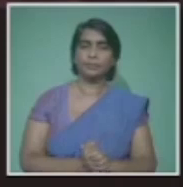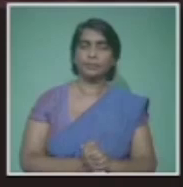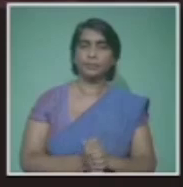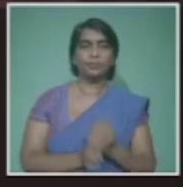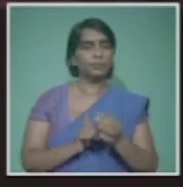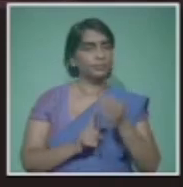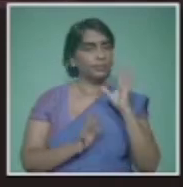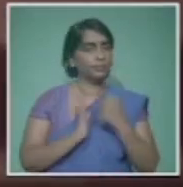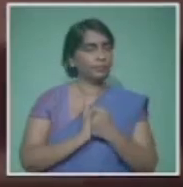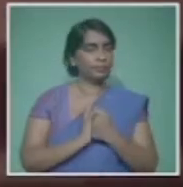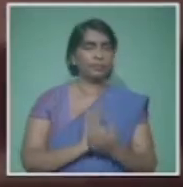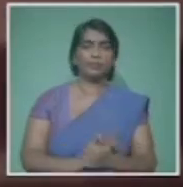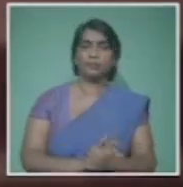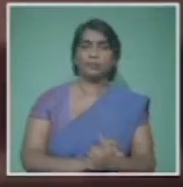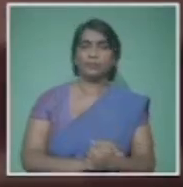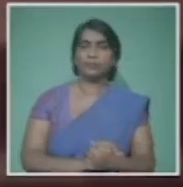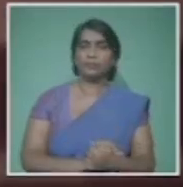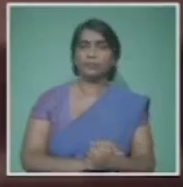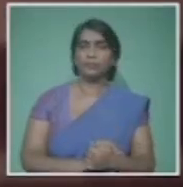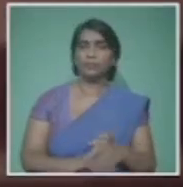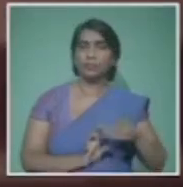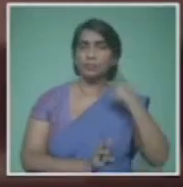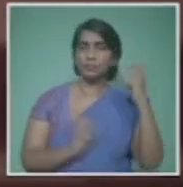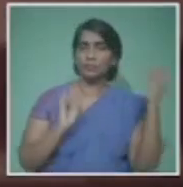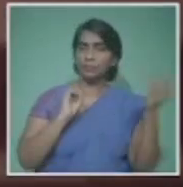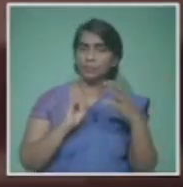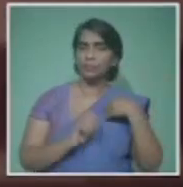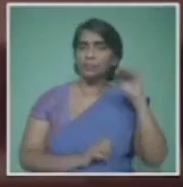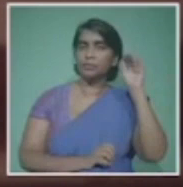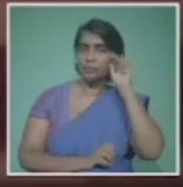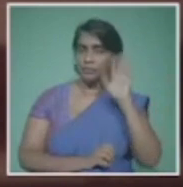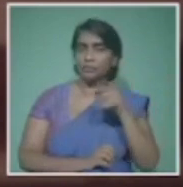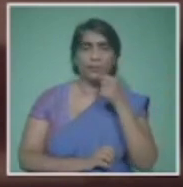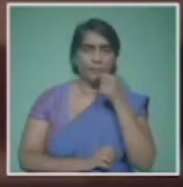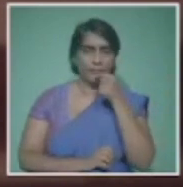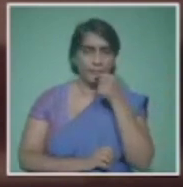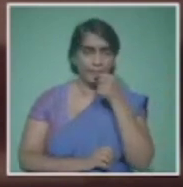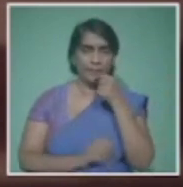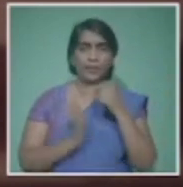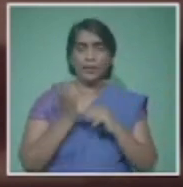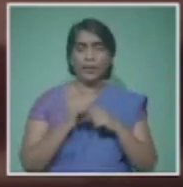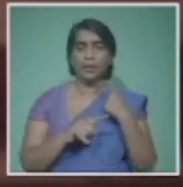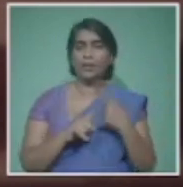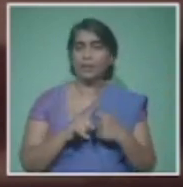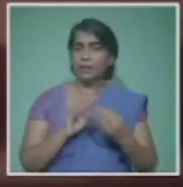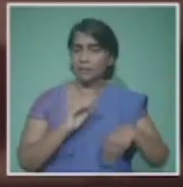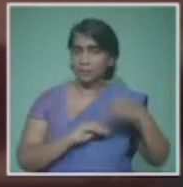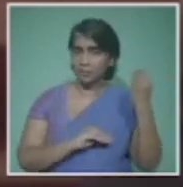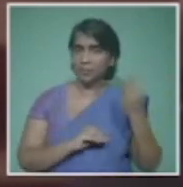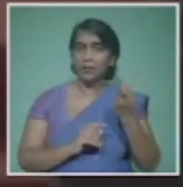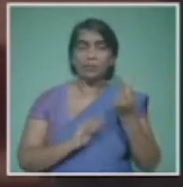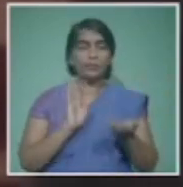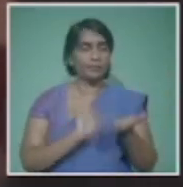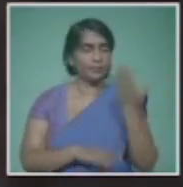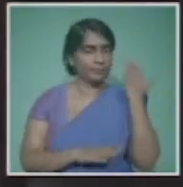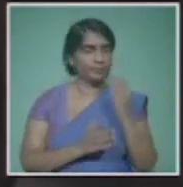Kalau sahabat tuh mani, istana kata bahaya apa han labu nade atamai, badu wedi kirim, mila wedi